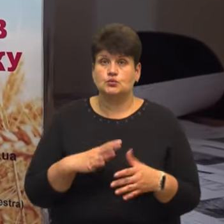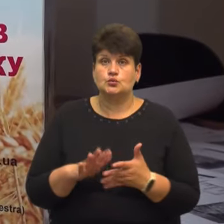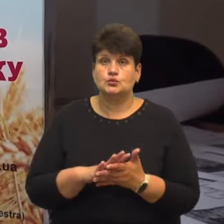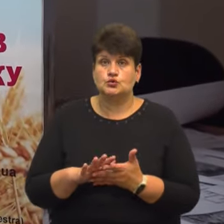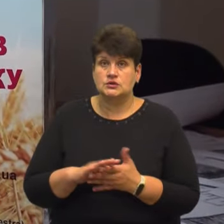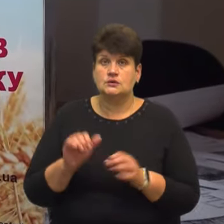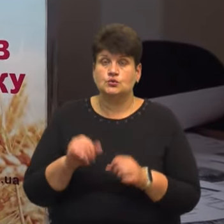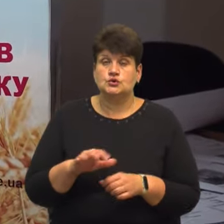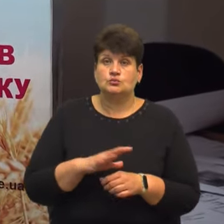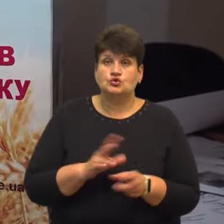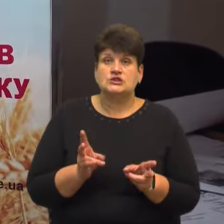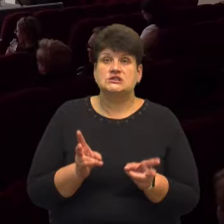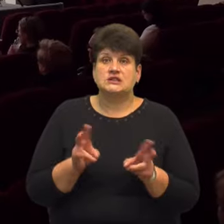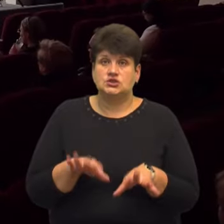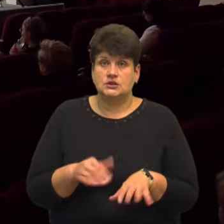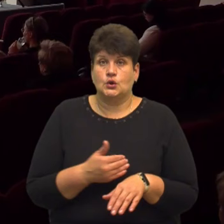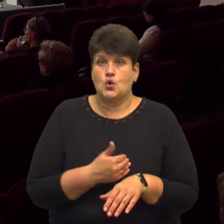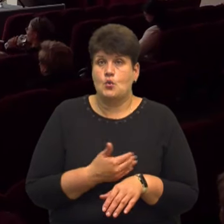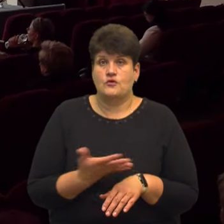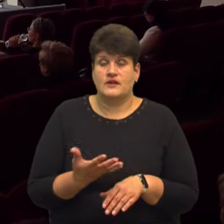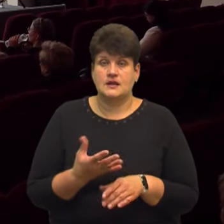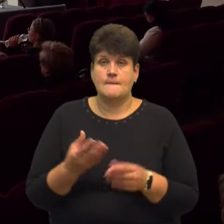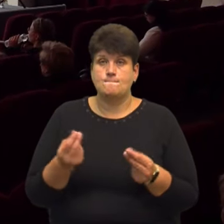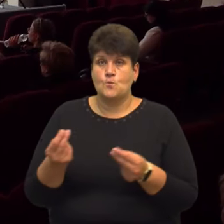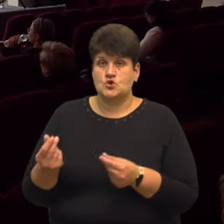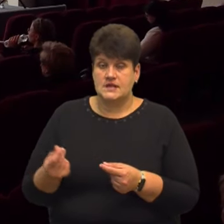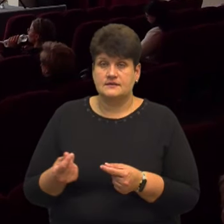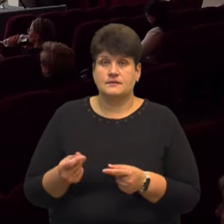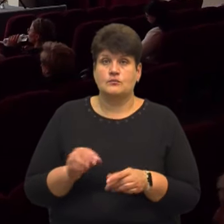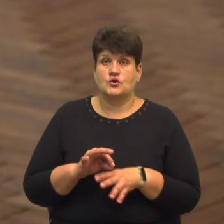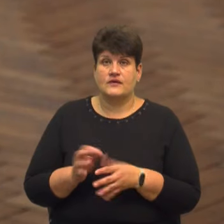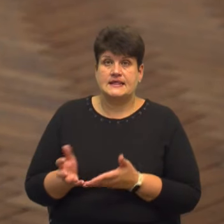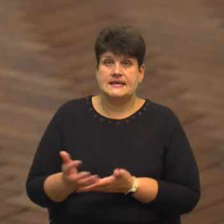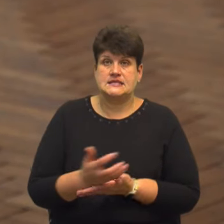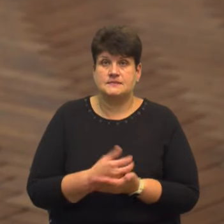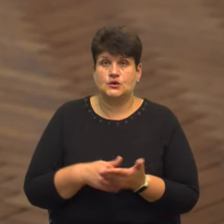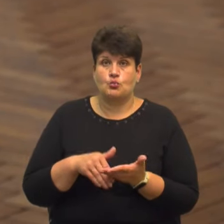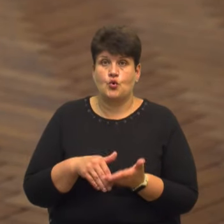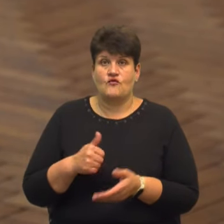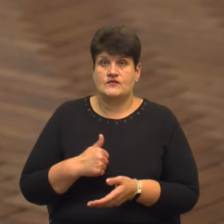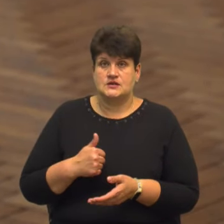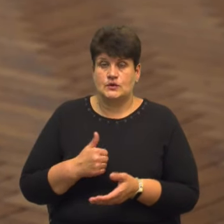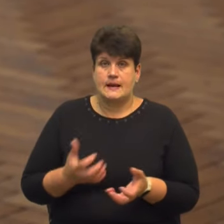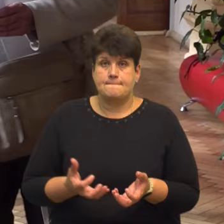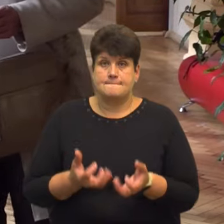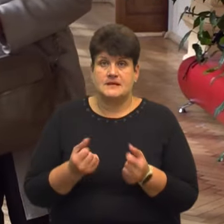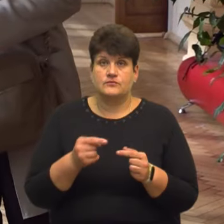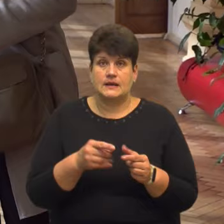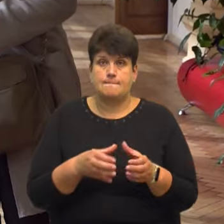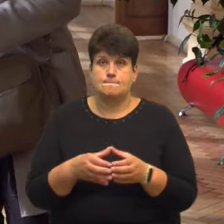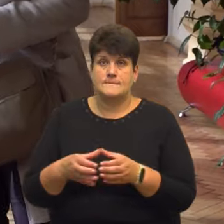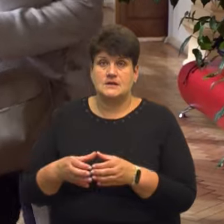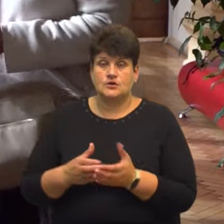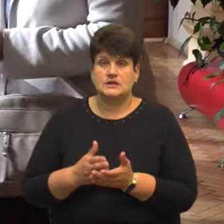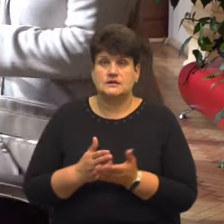можна було залишати добровільні пожертви під час заходу провели на допомогу військовим зокрема на підтримку тих підрозділів у яких